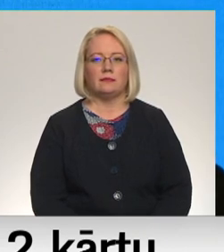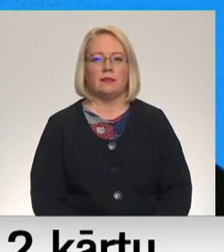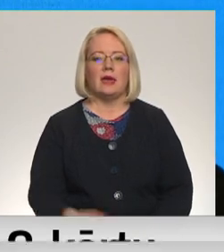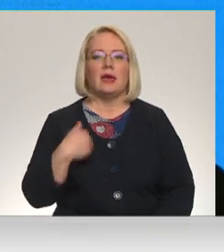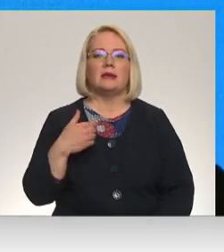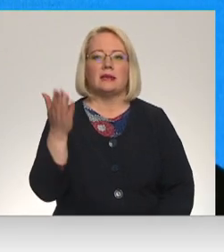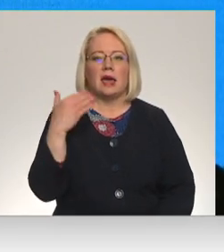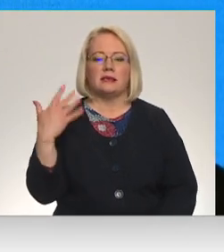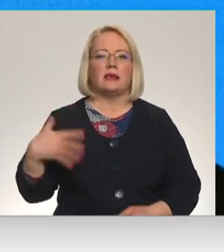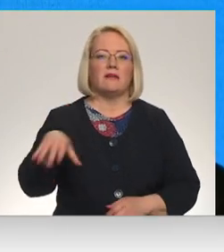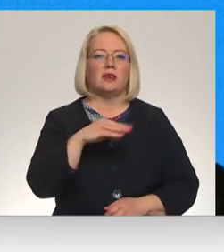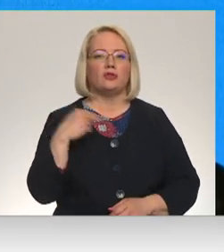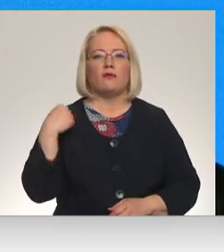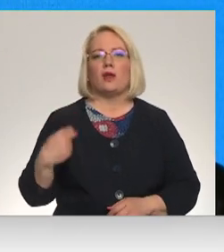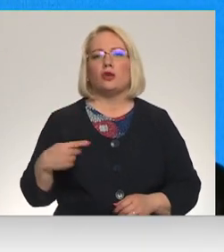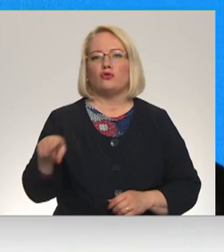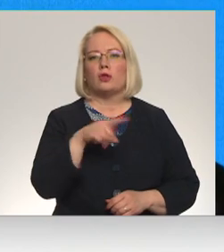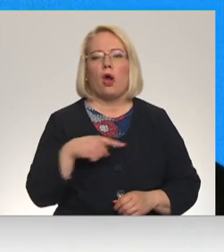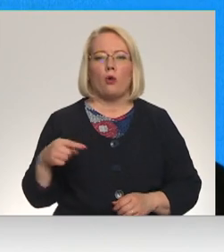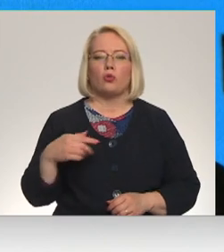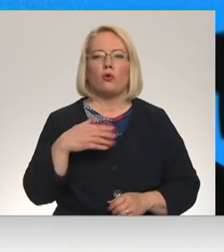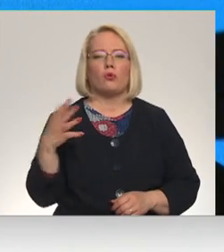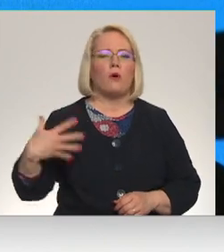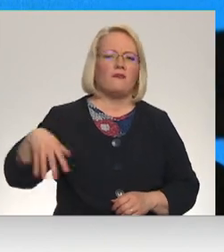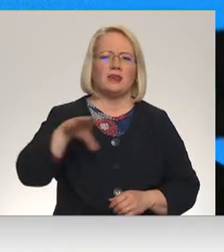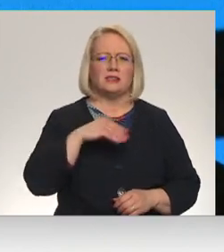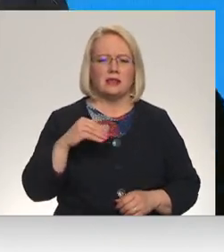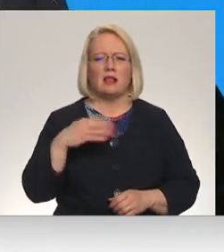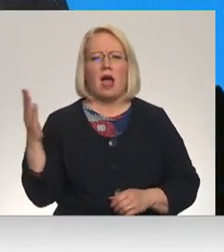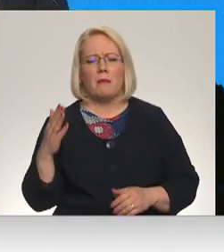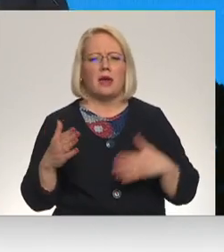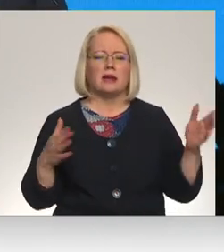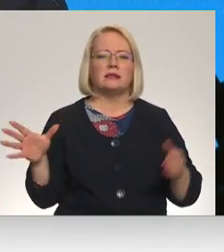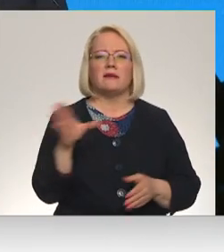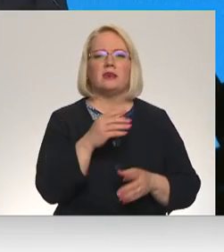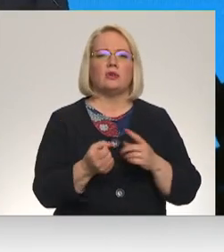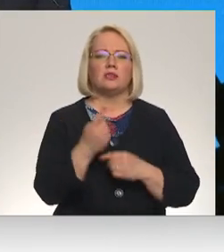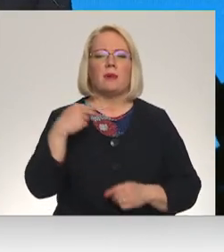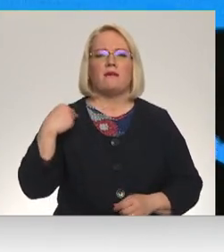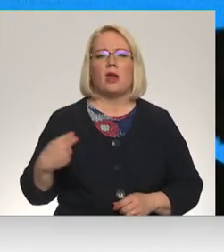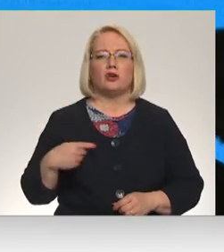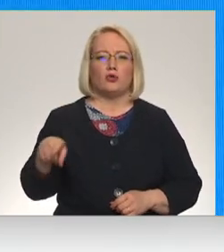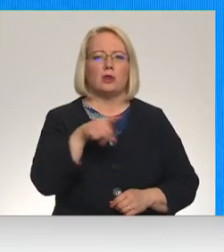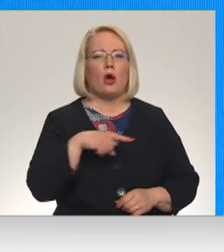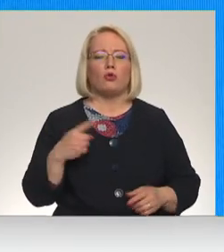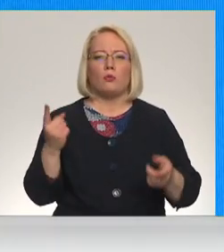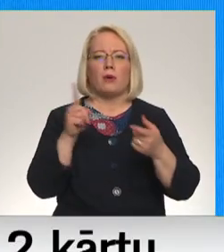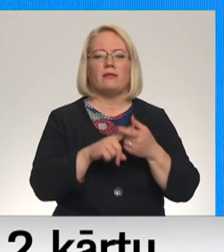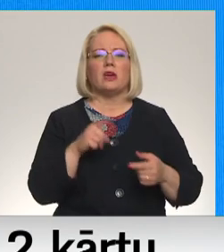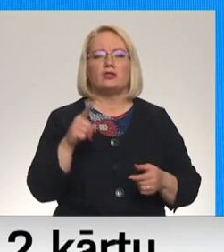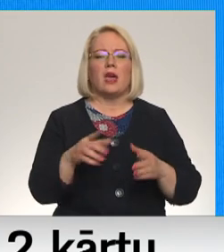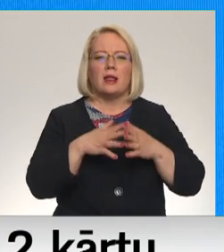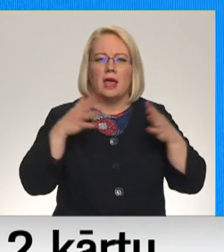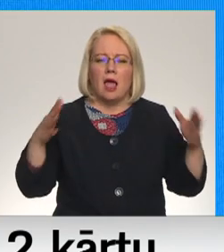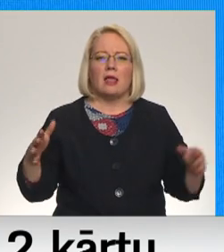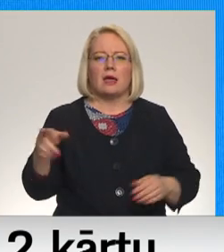Saicinu visu franču tautu no visām pusēm, labējos, kreisos, visas izcelsmes franču tautu pievienoties šai lielajai